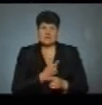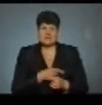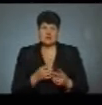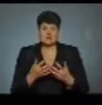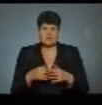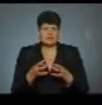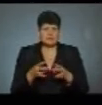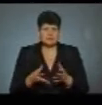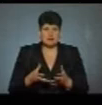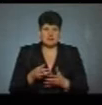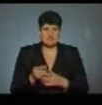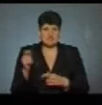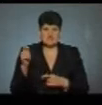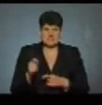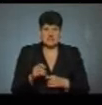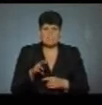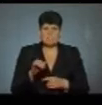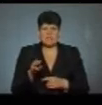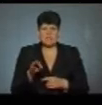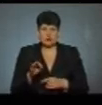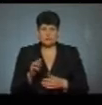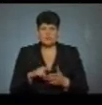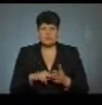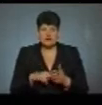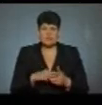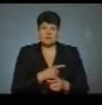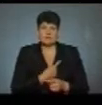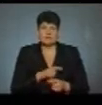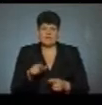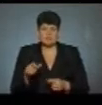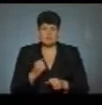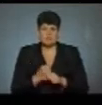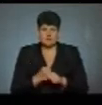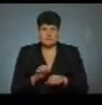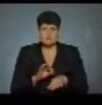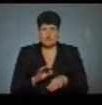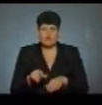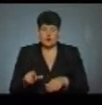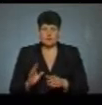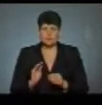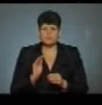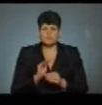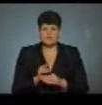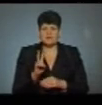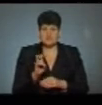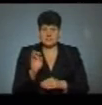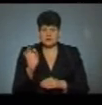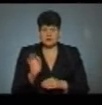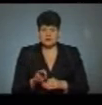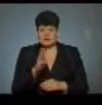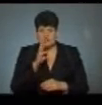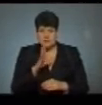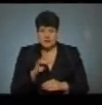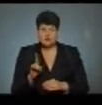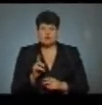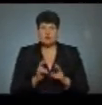треба буде платити ввізне мито та податок. Медикам, які будуть працювати із хворими на коронавірус, мають доплачувати 200% зарплати.